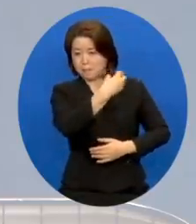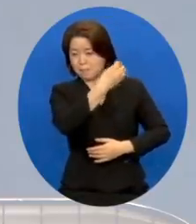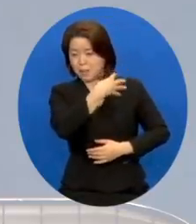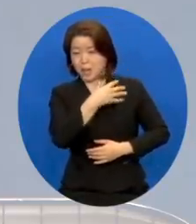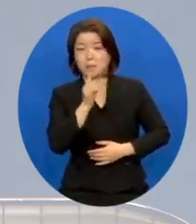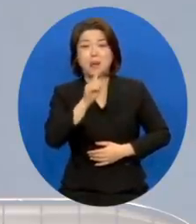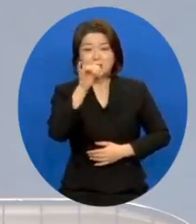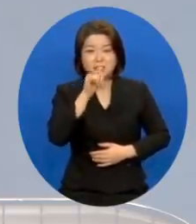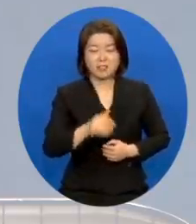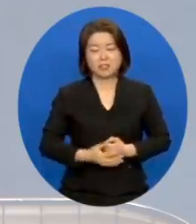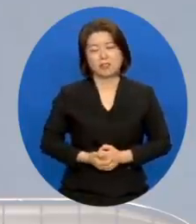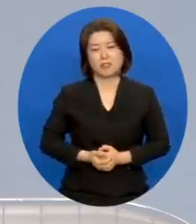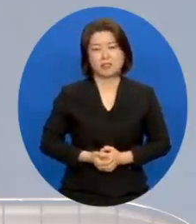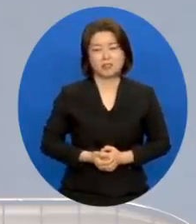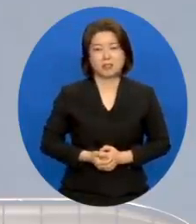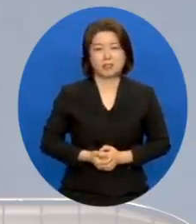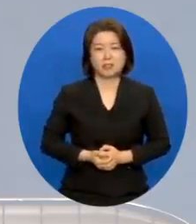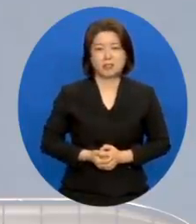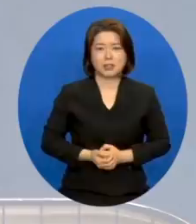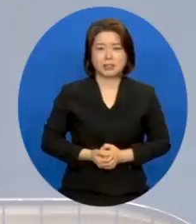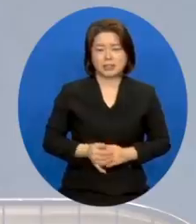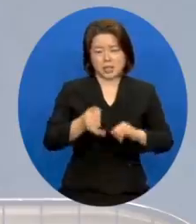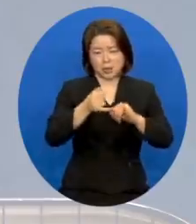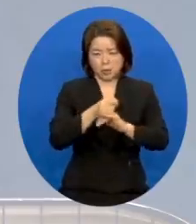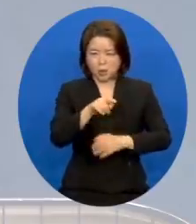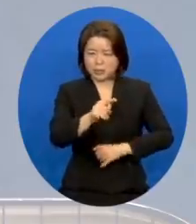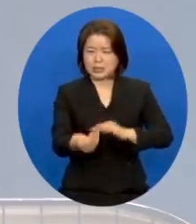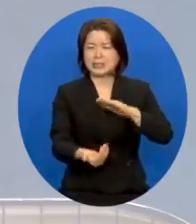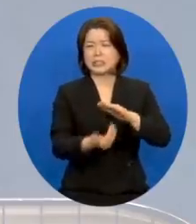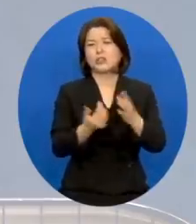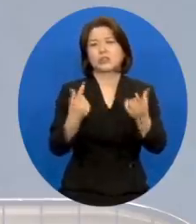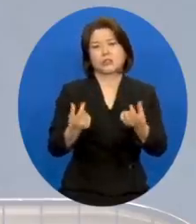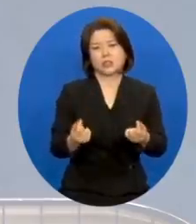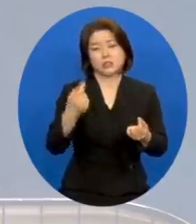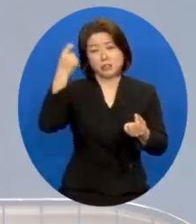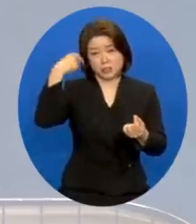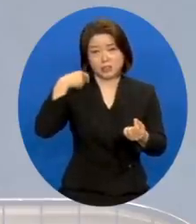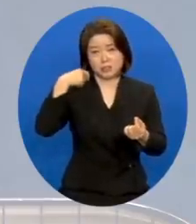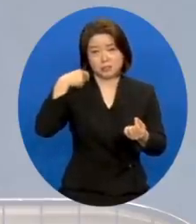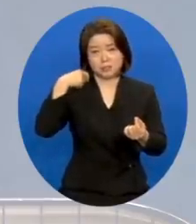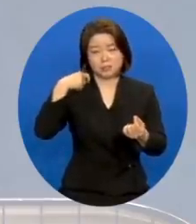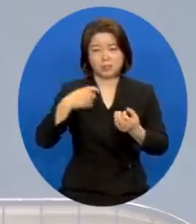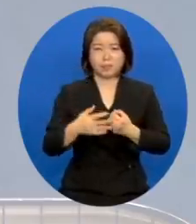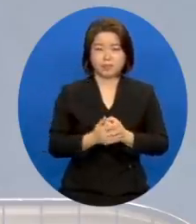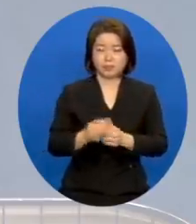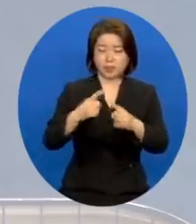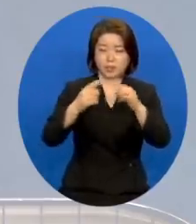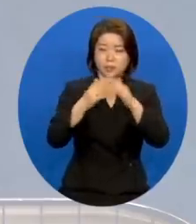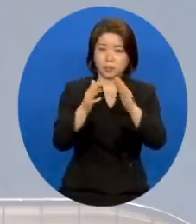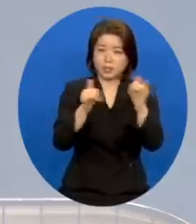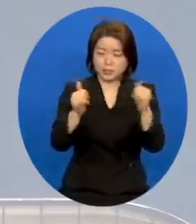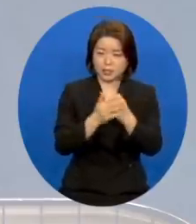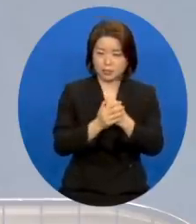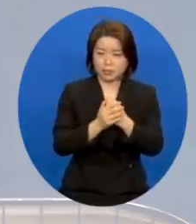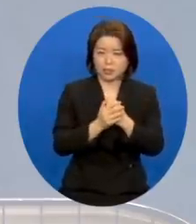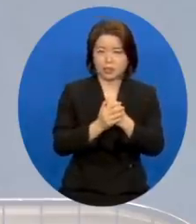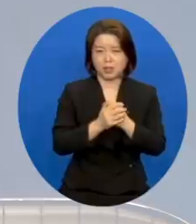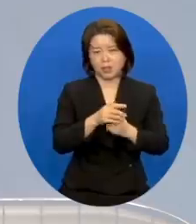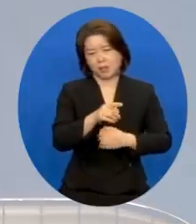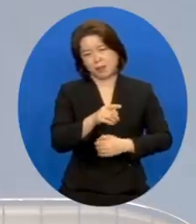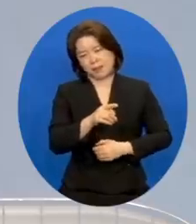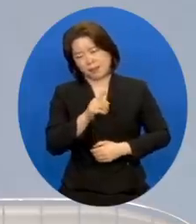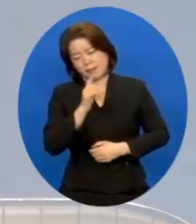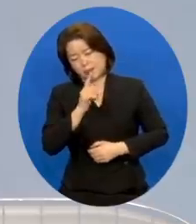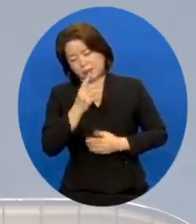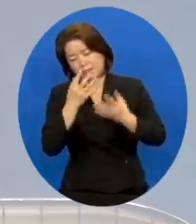있었어요 꼭 그 일이 이루어진 것 같아요 교인들이 또 막 말을 하겠네